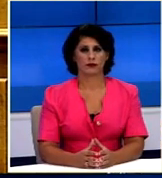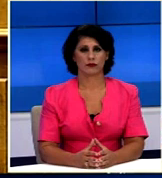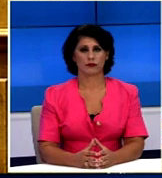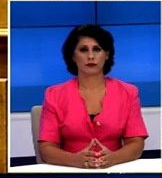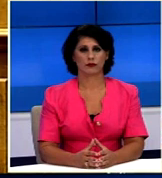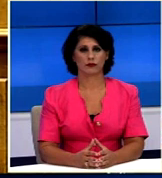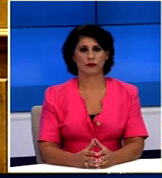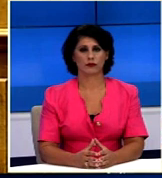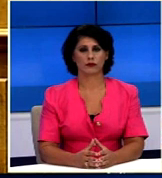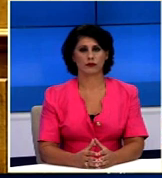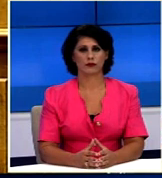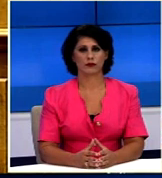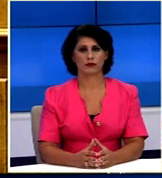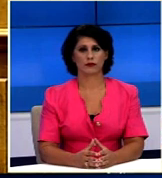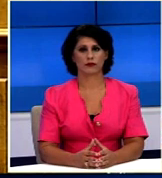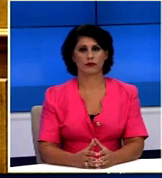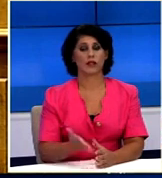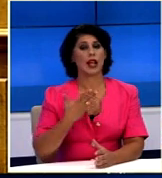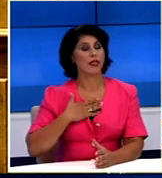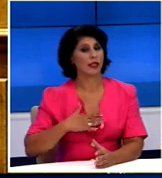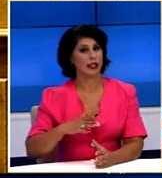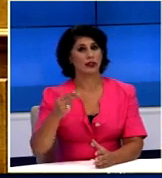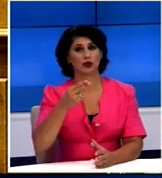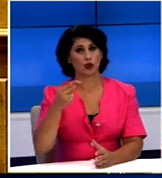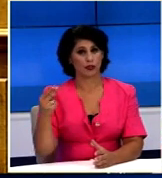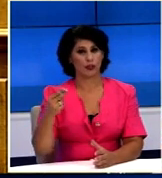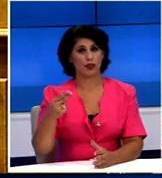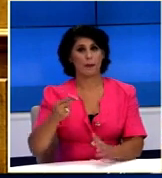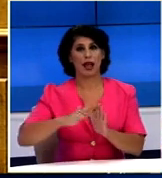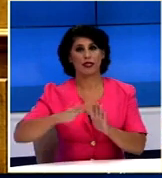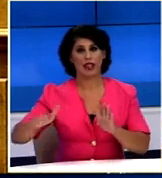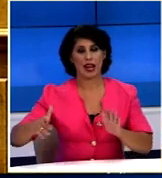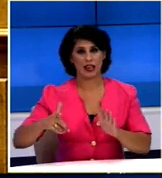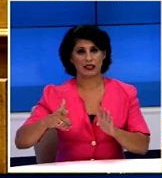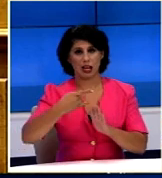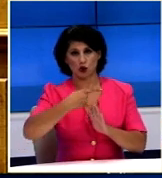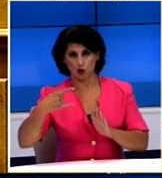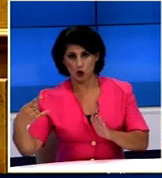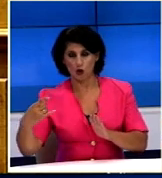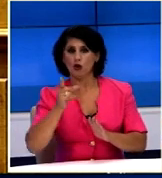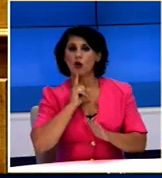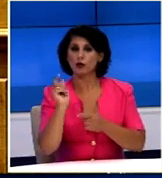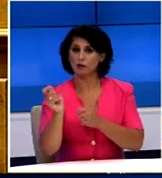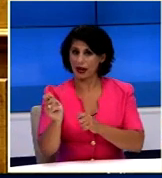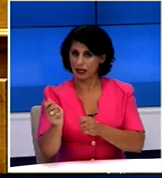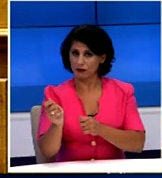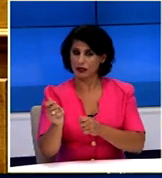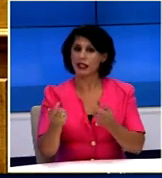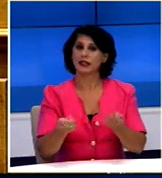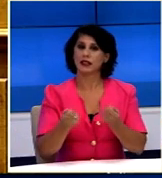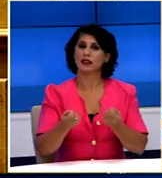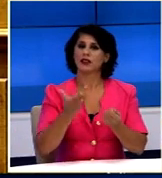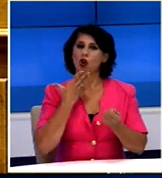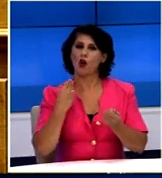Θέλετε λοιπόν στο θέμα των θαλασσίων ζωνών, όπως και στις πρέσπες, να κάνετε μια